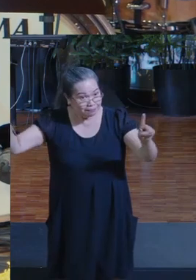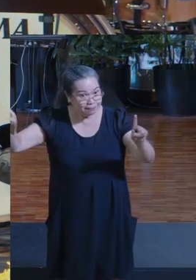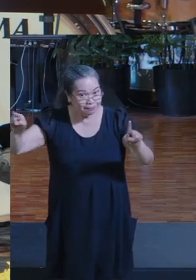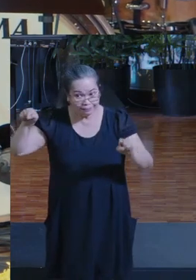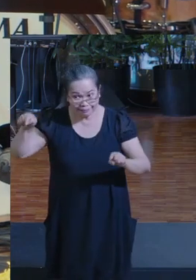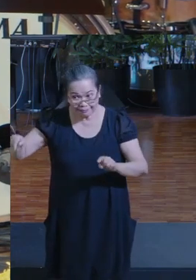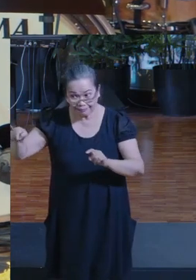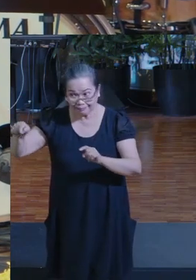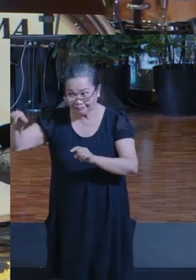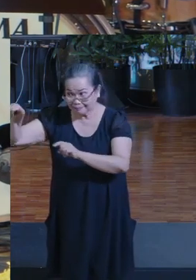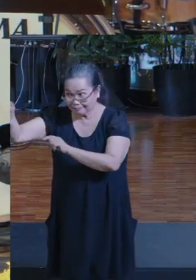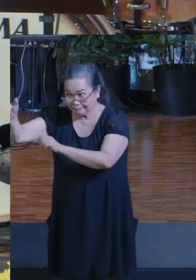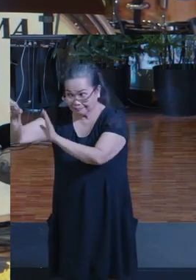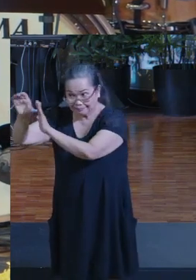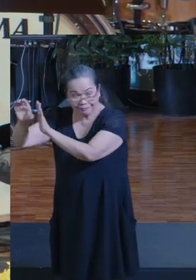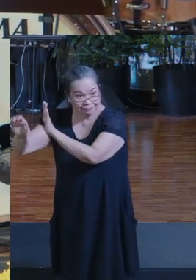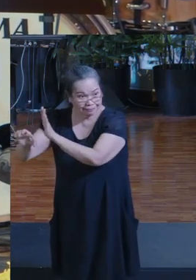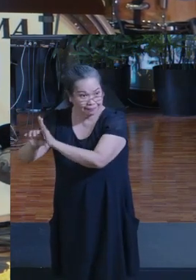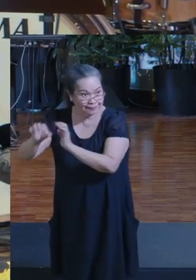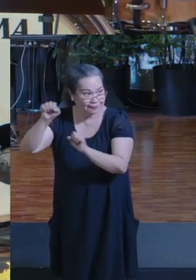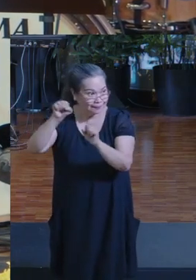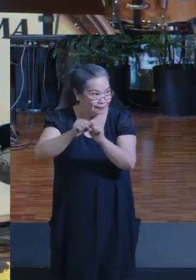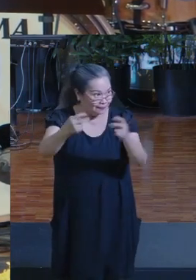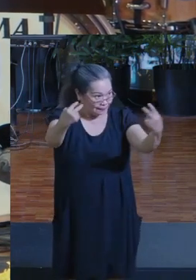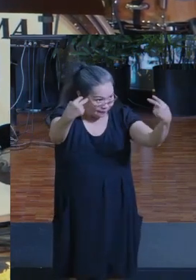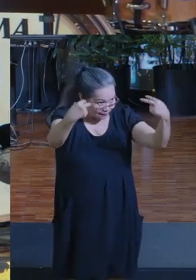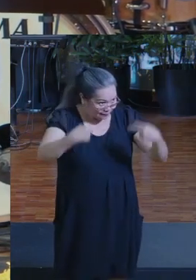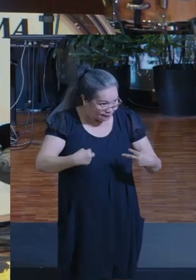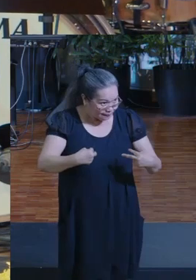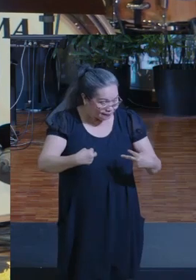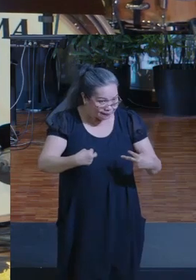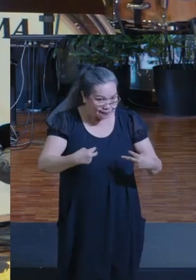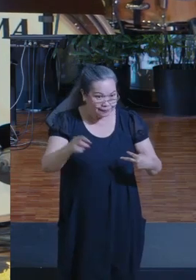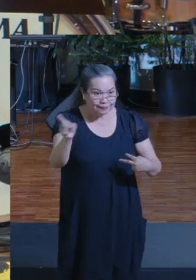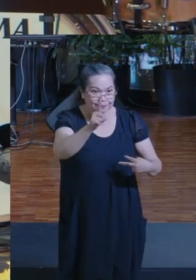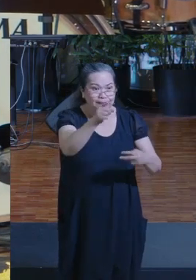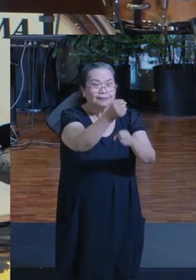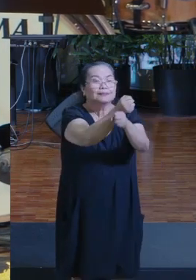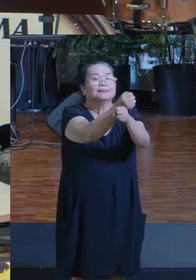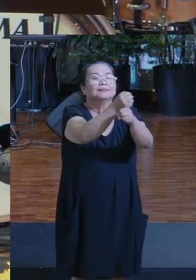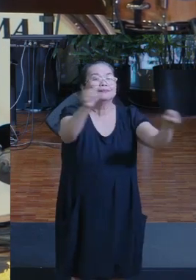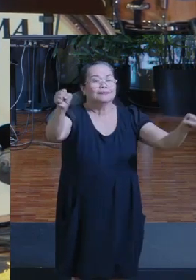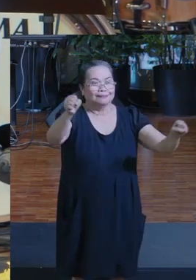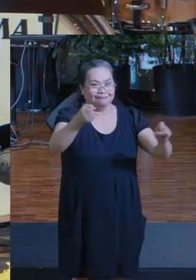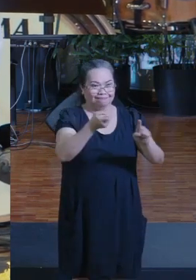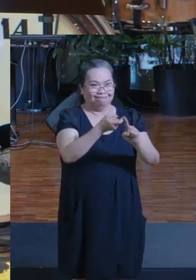ating pangangailangan sa ipinangakong kaligtasan ng Diyos kay Kristo Jesus.